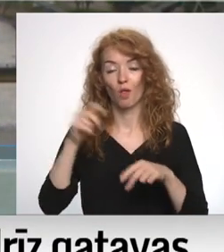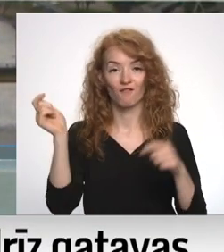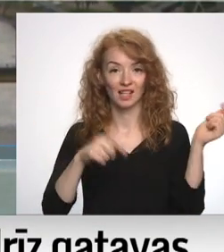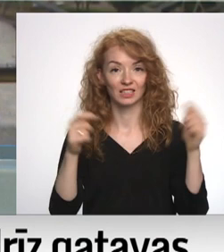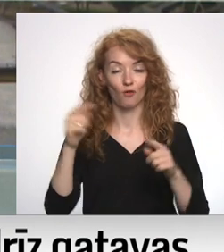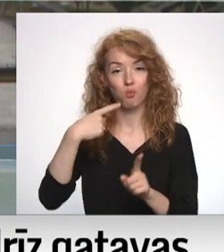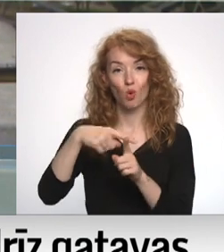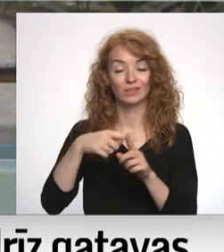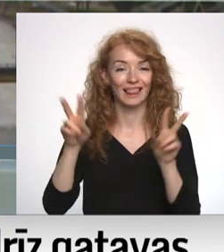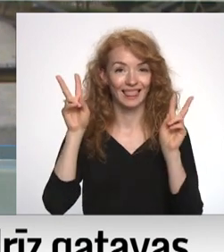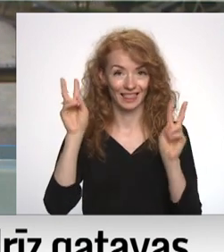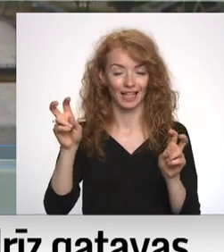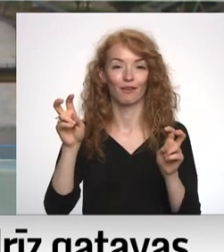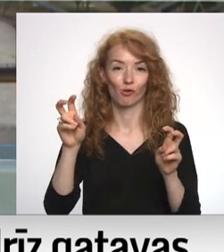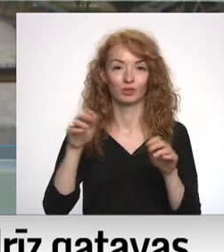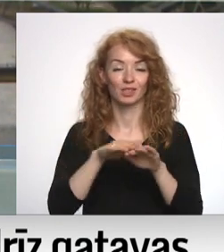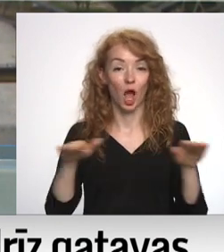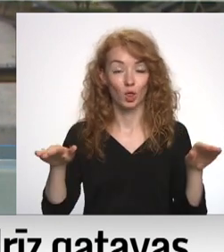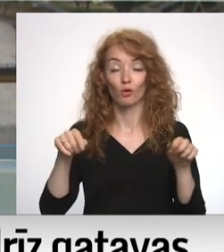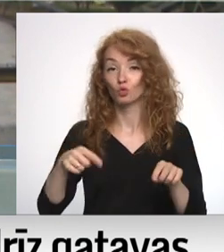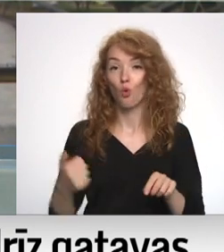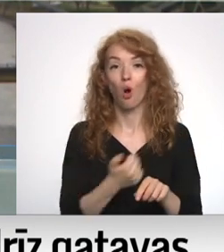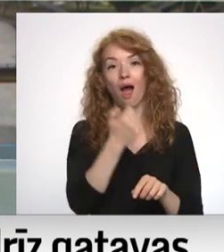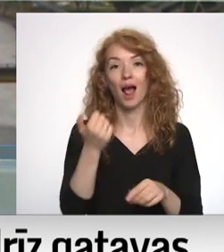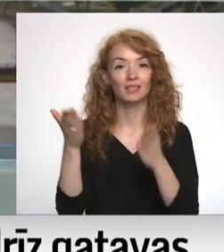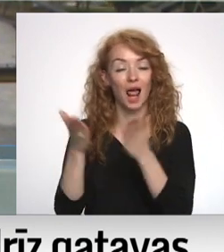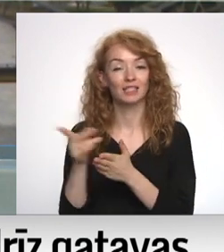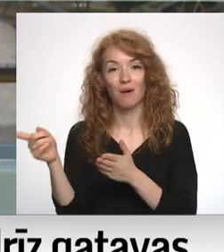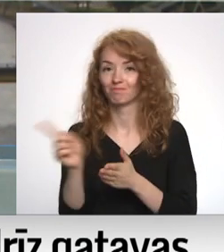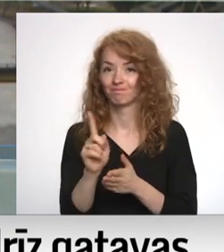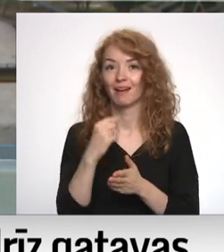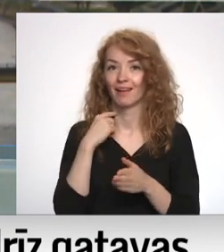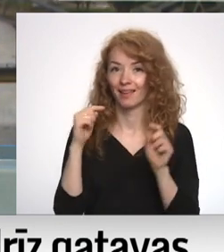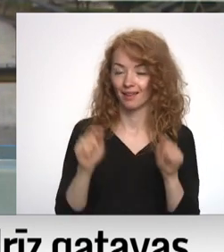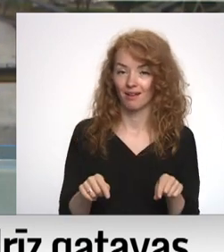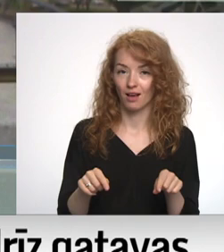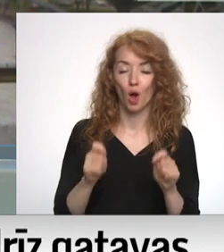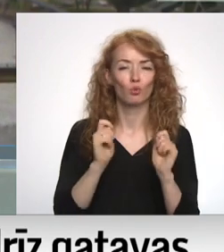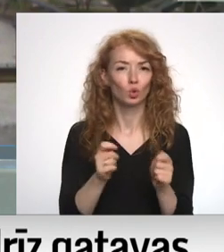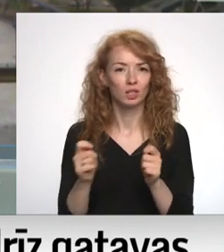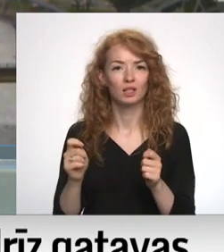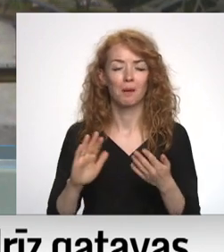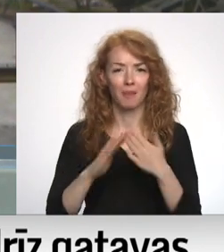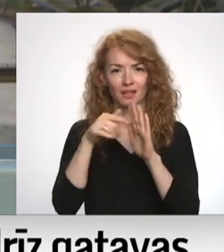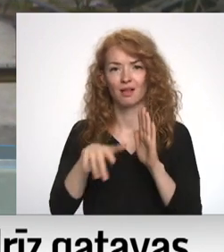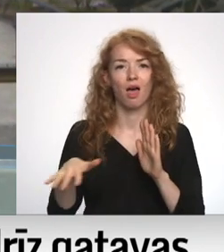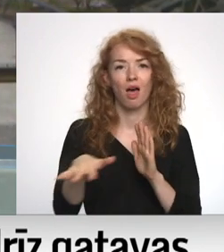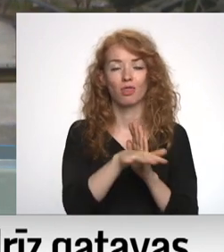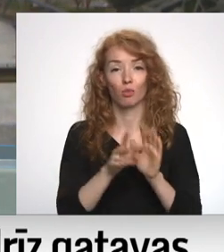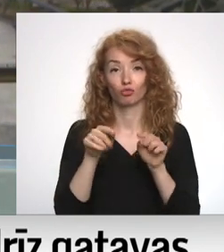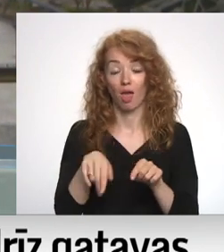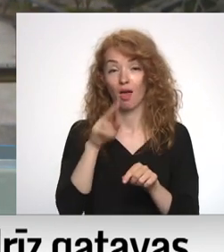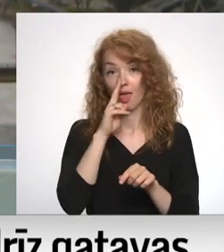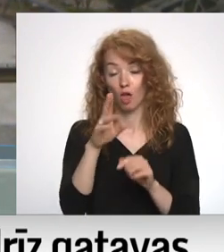festivāla pozitīvas skatuves, un šogad nevis Salacgrīvā, bet Rīgā. Mūzika galvaspilsētu piepildīs jau šajā